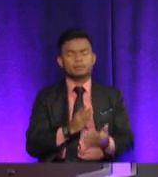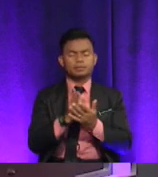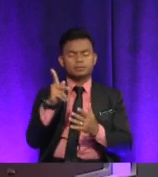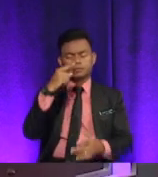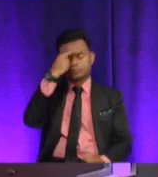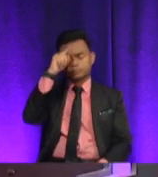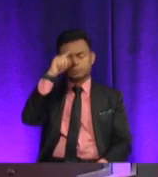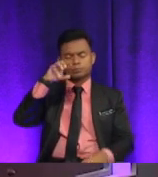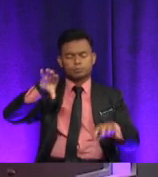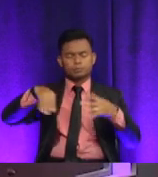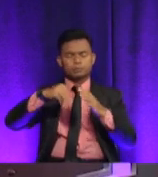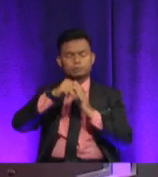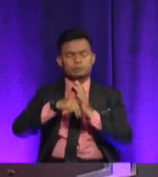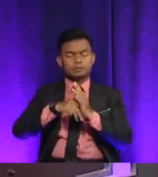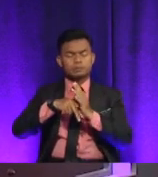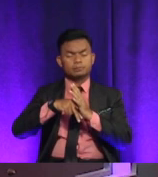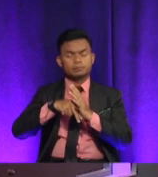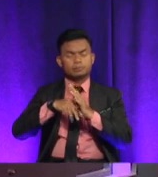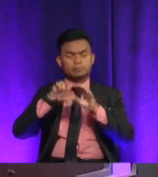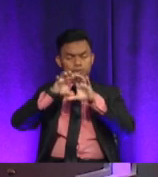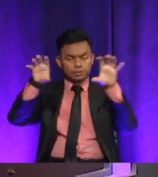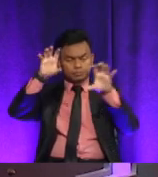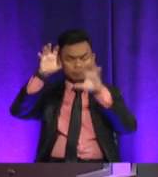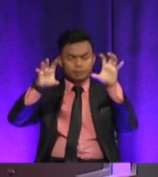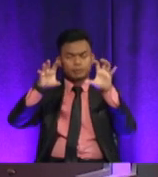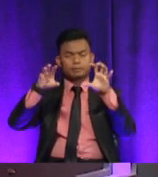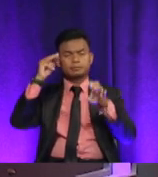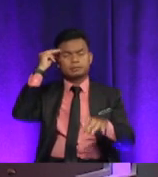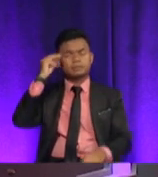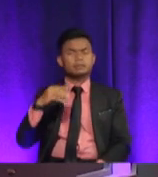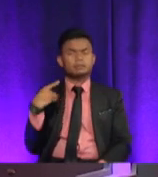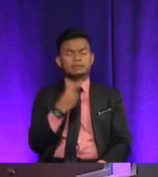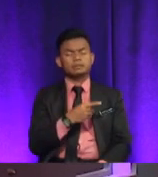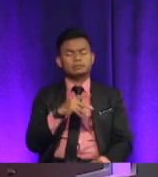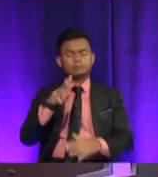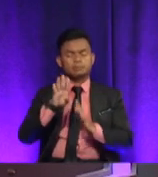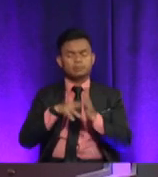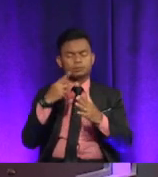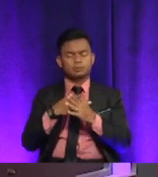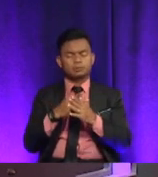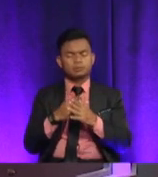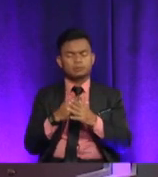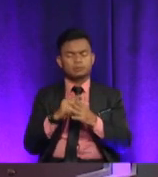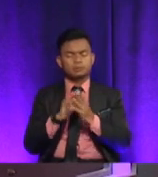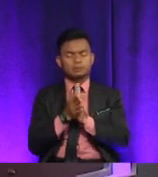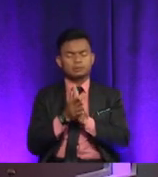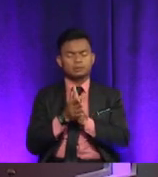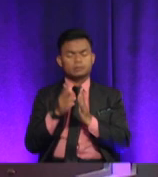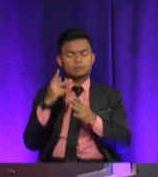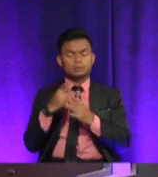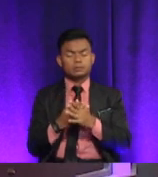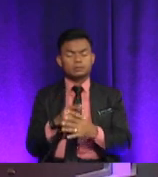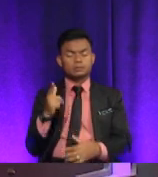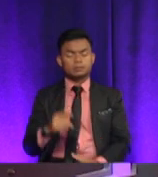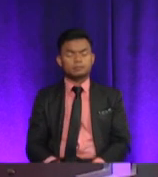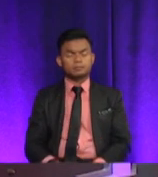membuat pertambahan minded pada petani kita coba berkongsi Oke berkongsi Supaya kawan-kawan di luar sana Oke boleh memahami